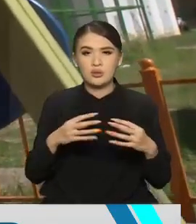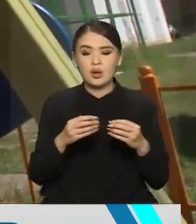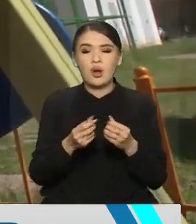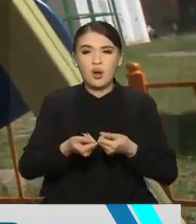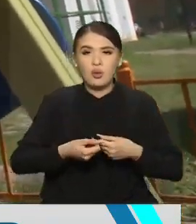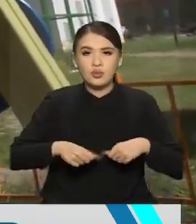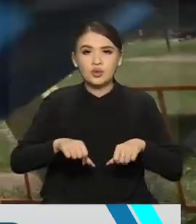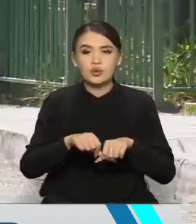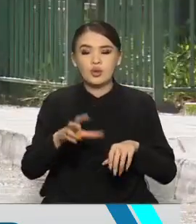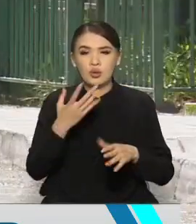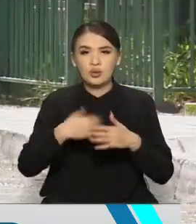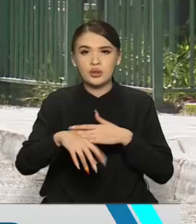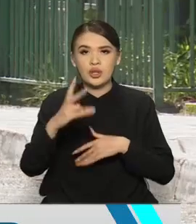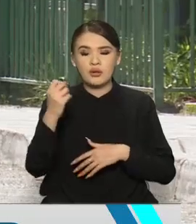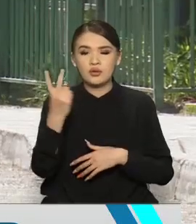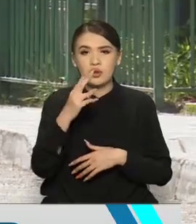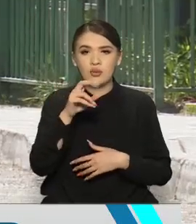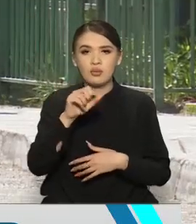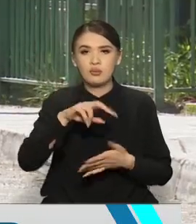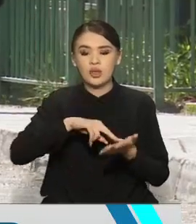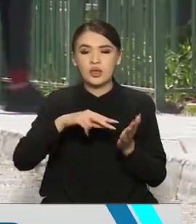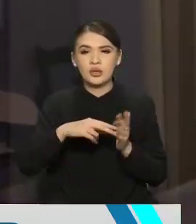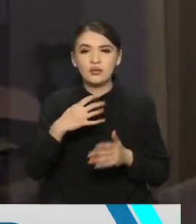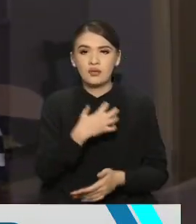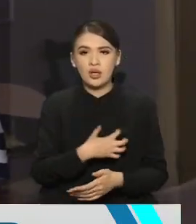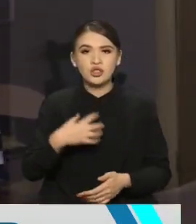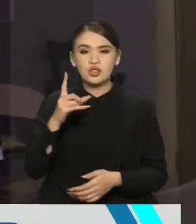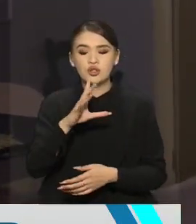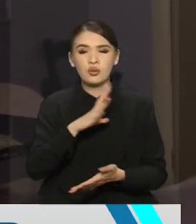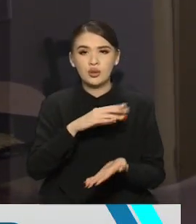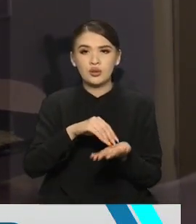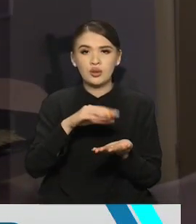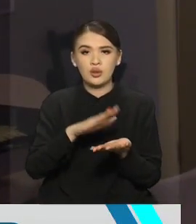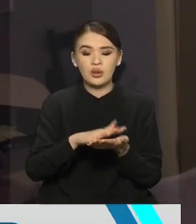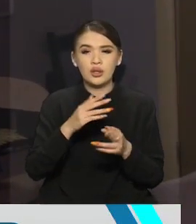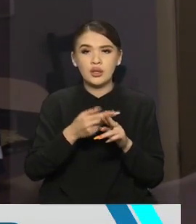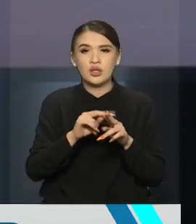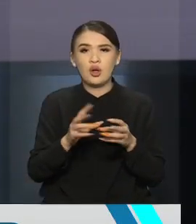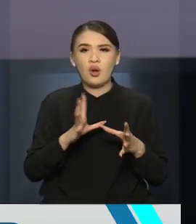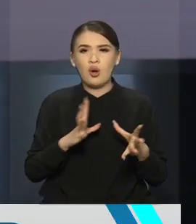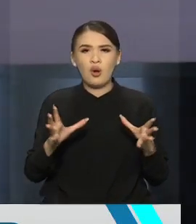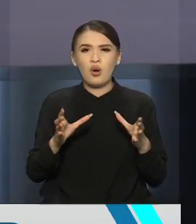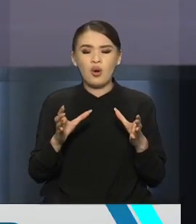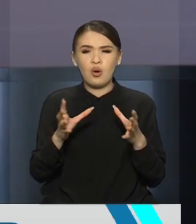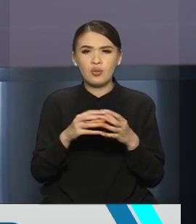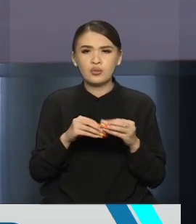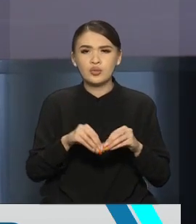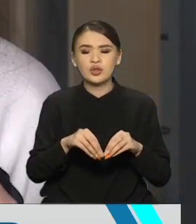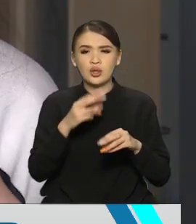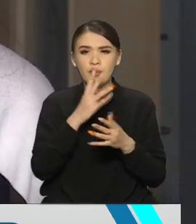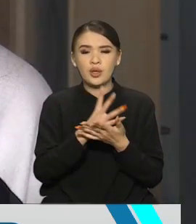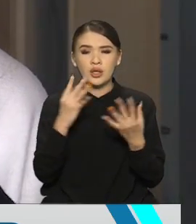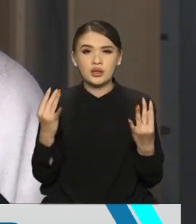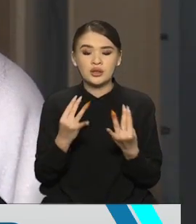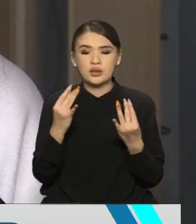общества уходит на второй план поэтому важно в парах восстанавливать коммуникации общее увлечение прекрасный способ